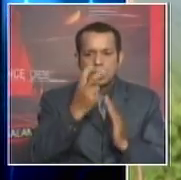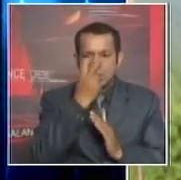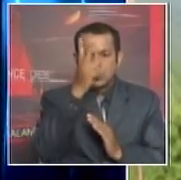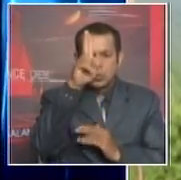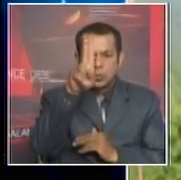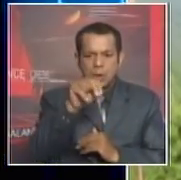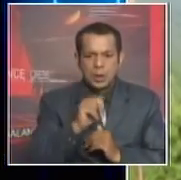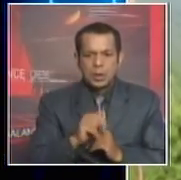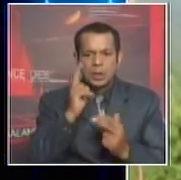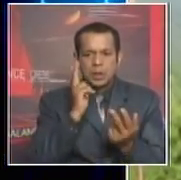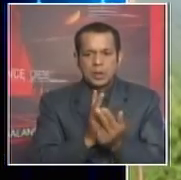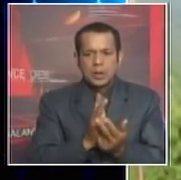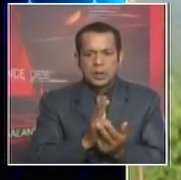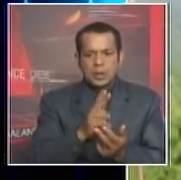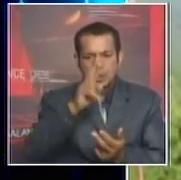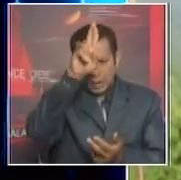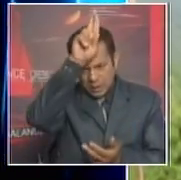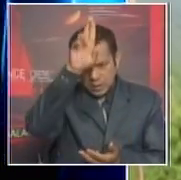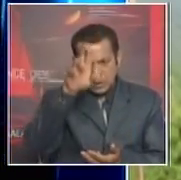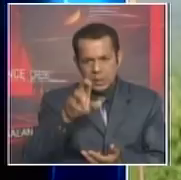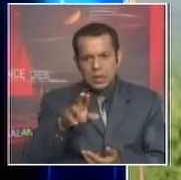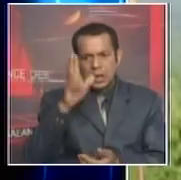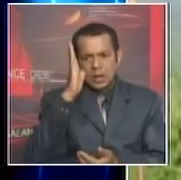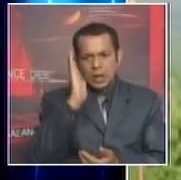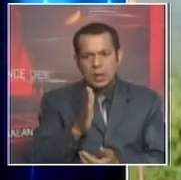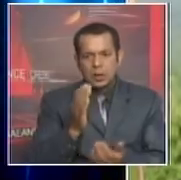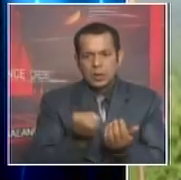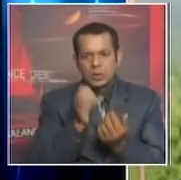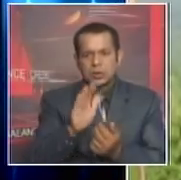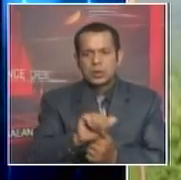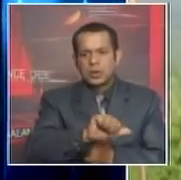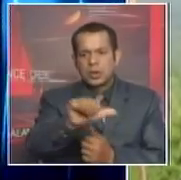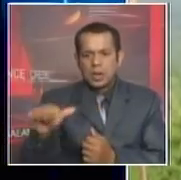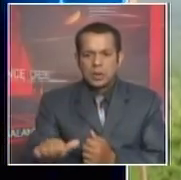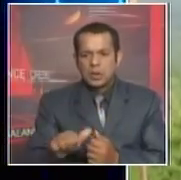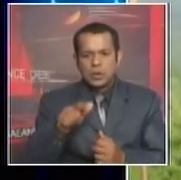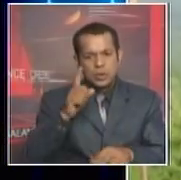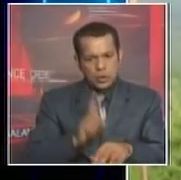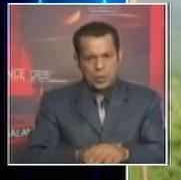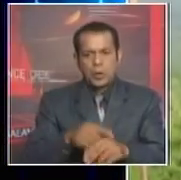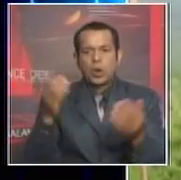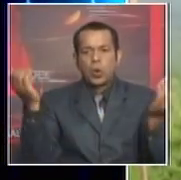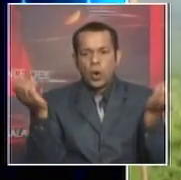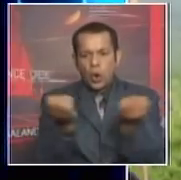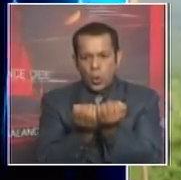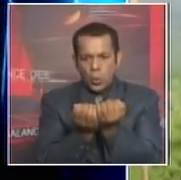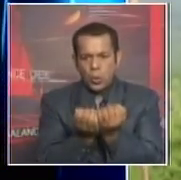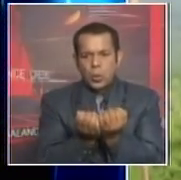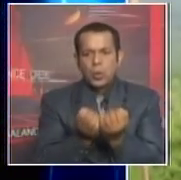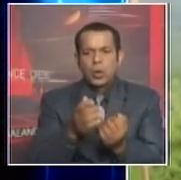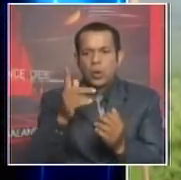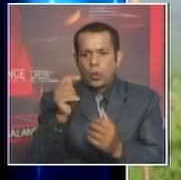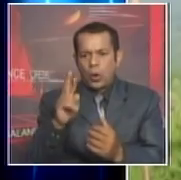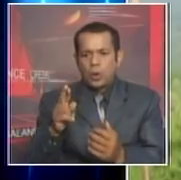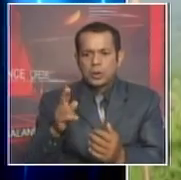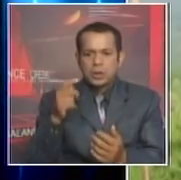पर्यो, जुन चाहिँ राज्यले सक्छ गर्नुलाई। अब जनताले भनेको गर्नुहोस् है, समयमा गर्नुहोस्, हामीले ट्याक्स तिर्नु